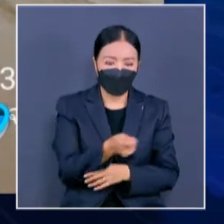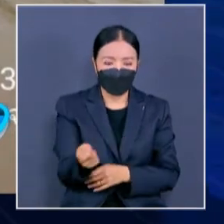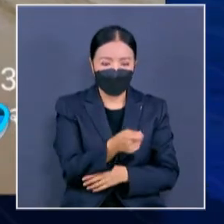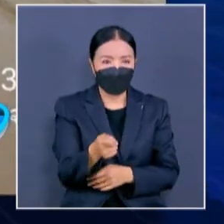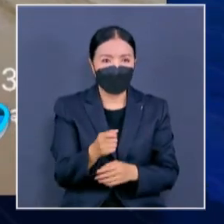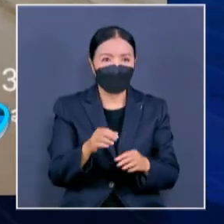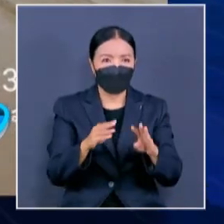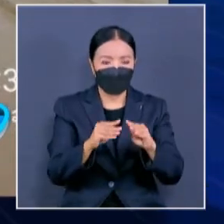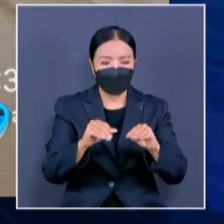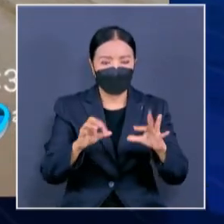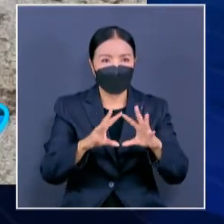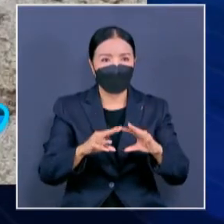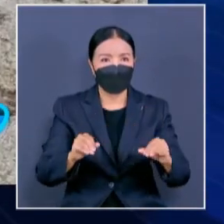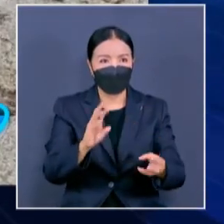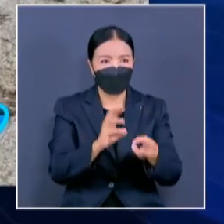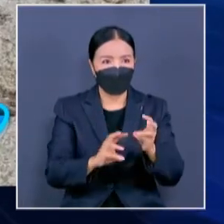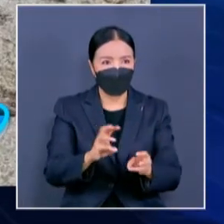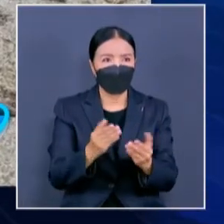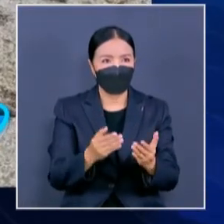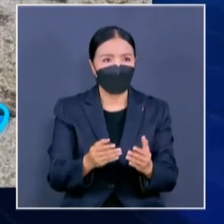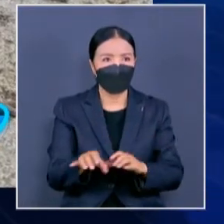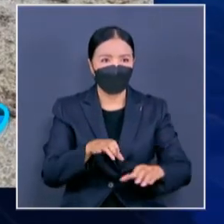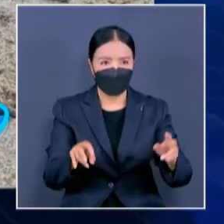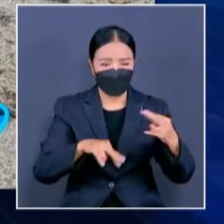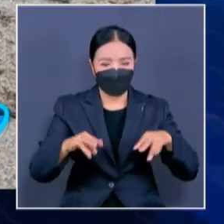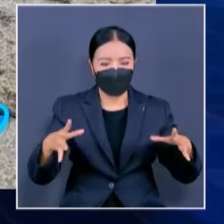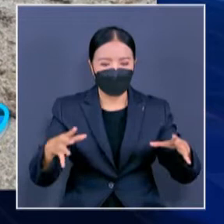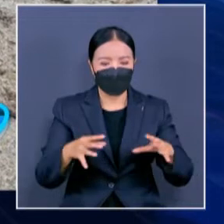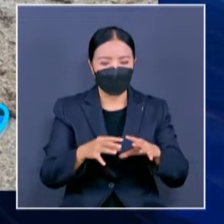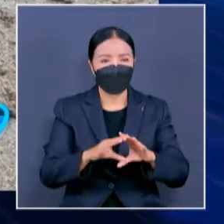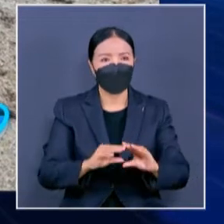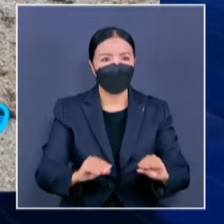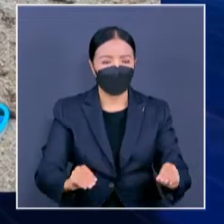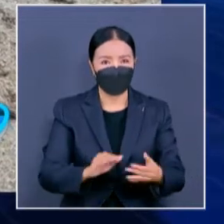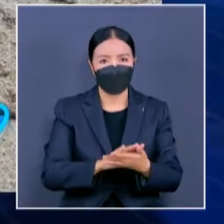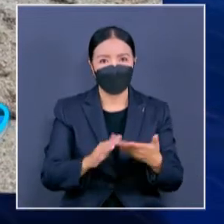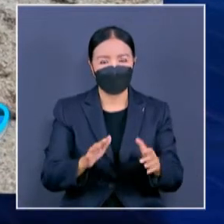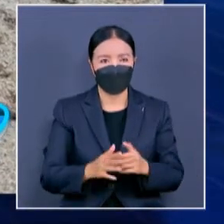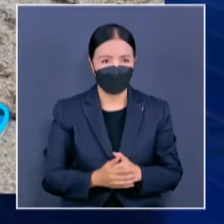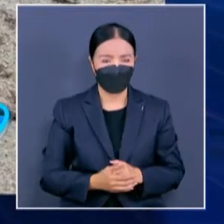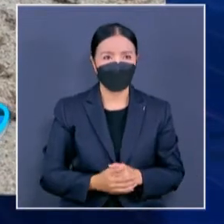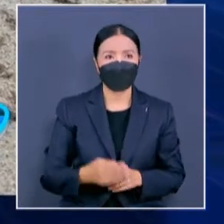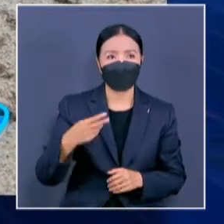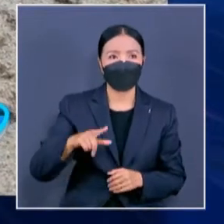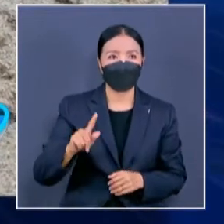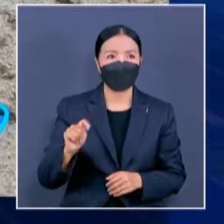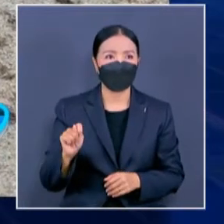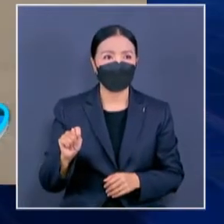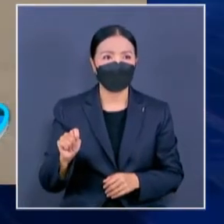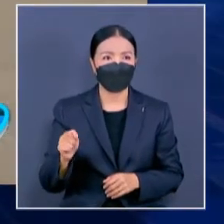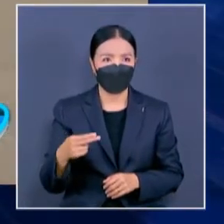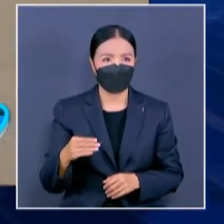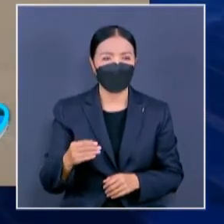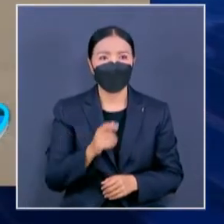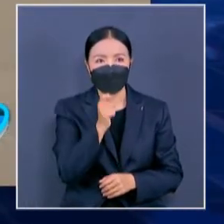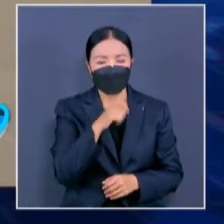ค่าฟิล์มน้ำมันนะครับและสุดท้ายสามารถควบคุมสถานการณ์เอาไว้ได้เรียบร้อยขณะที่พลเรือโทปกครองมนทาพลินครับโ